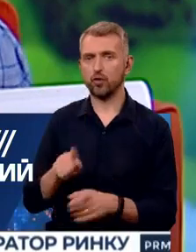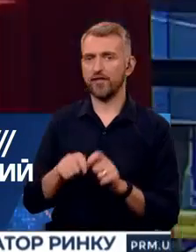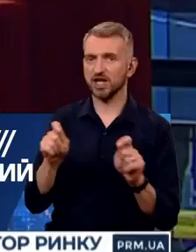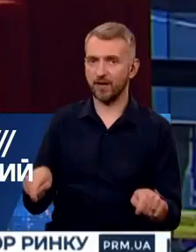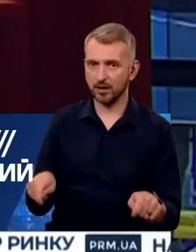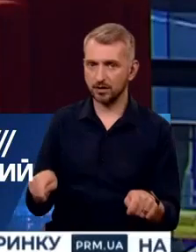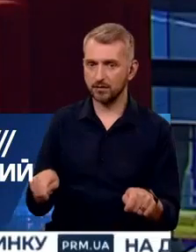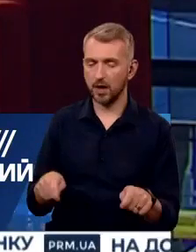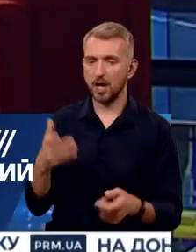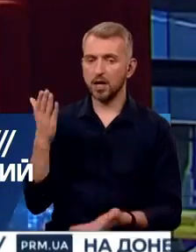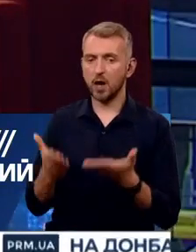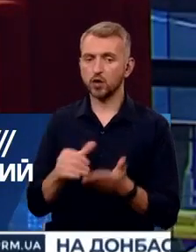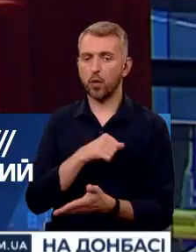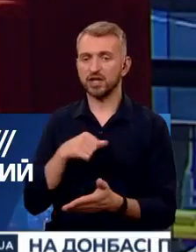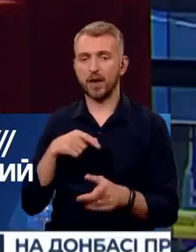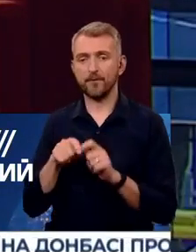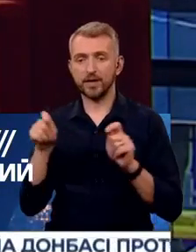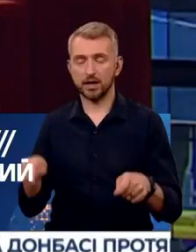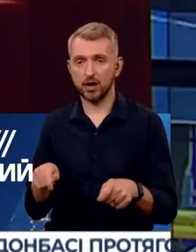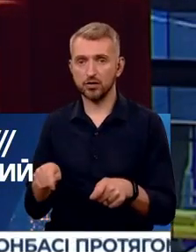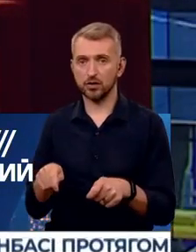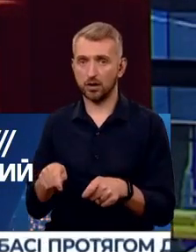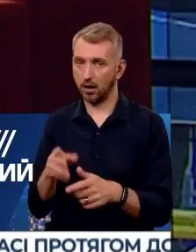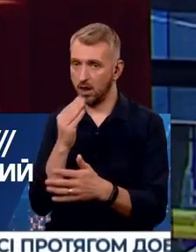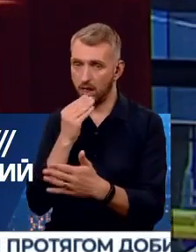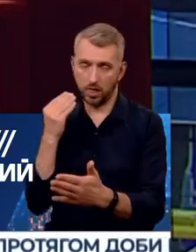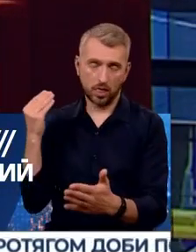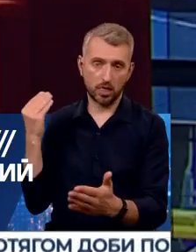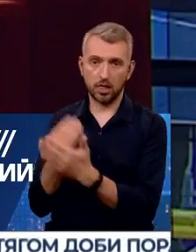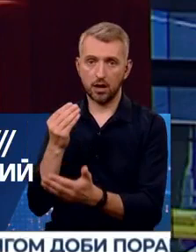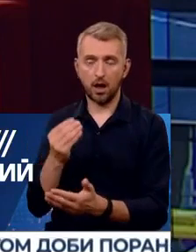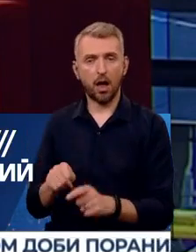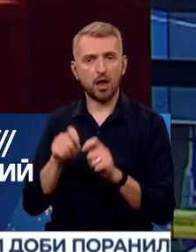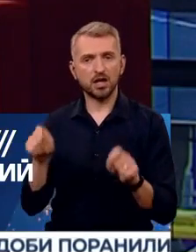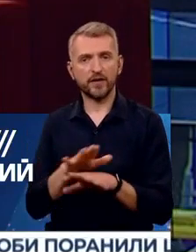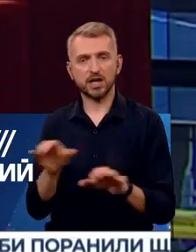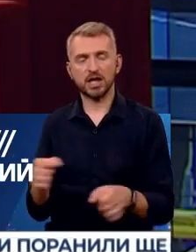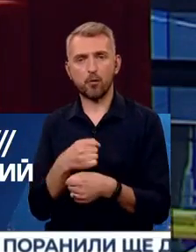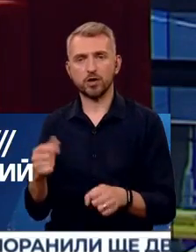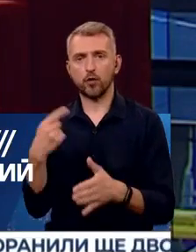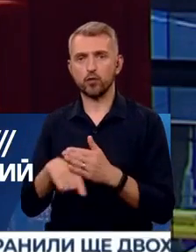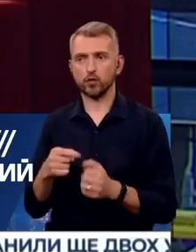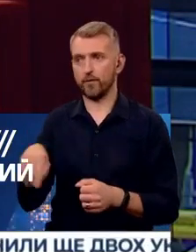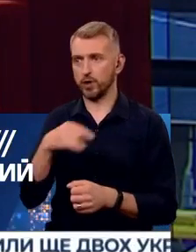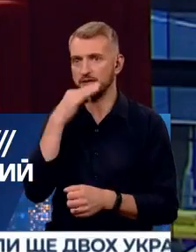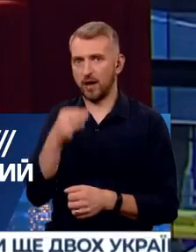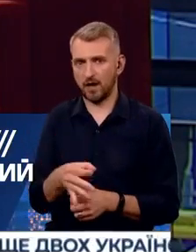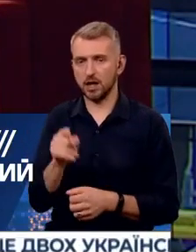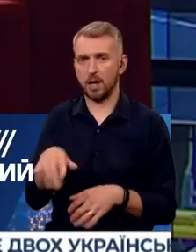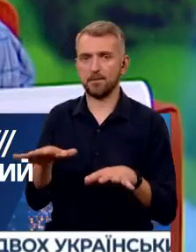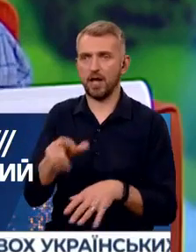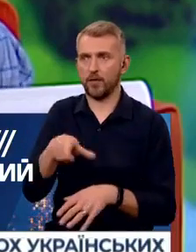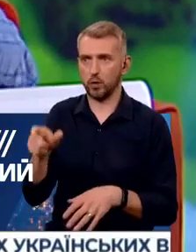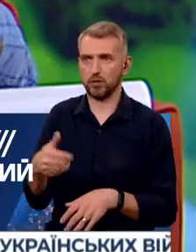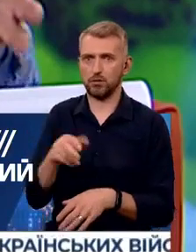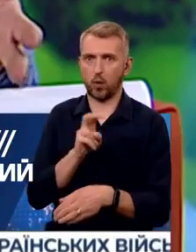відкривати. Якщо сам відкриєш, то дадуть по руках, а не відкрити неможливо, тому що ну, вони ж сказали, і там місцеві люди